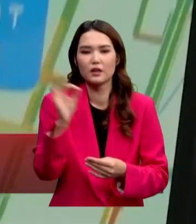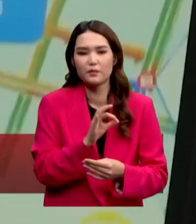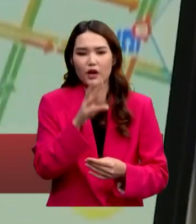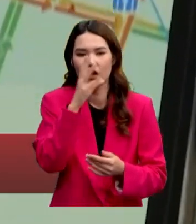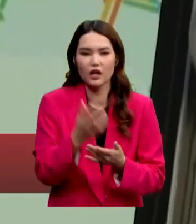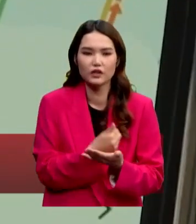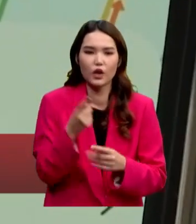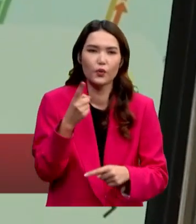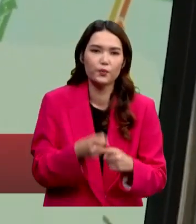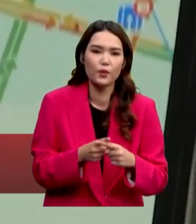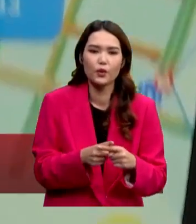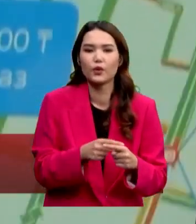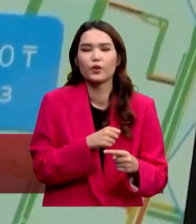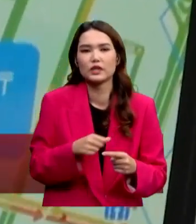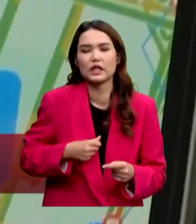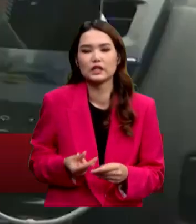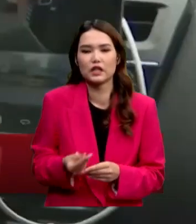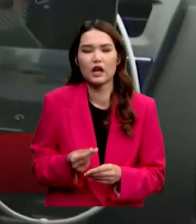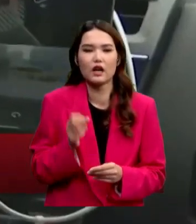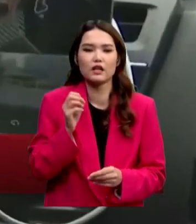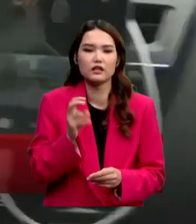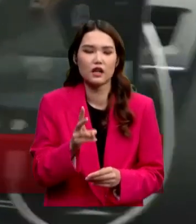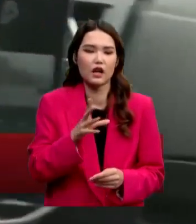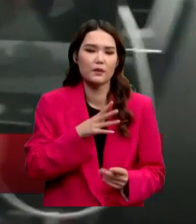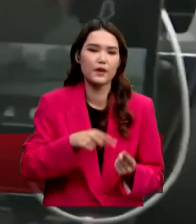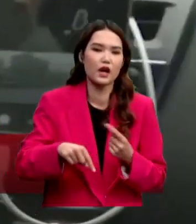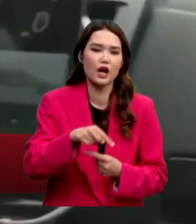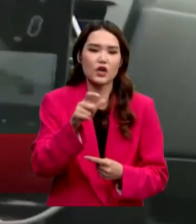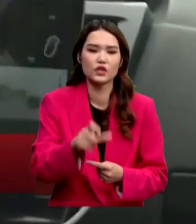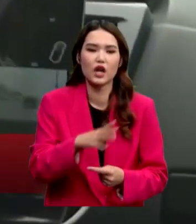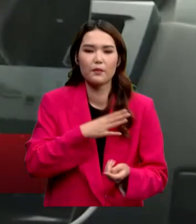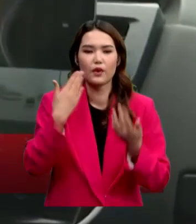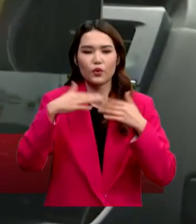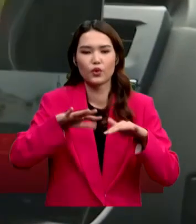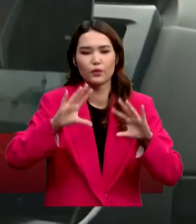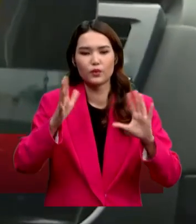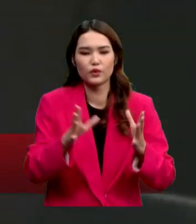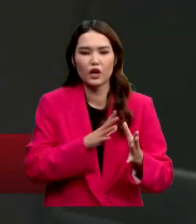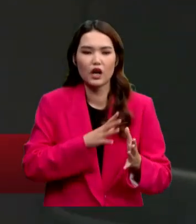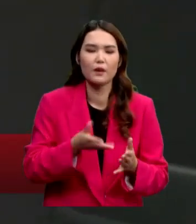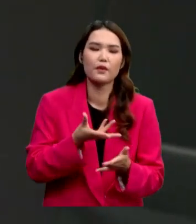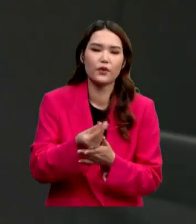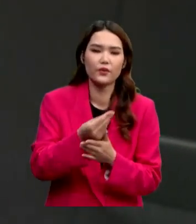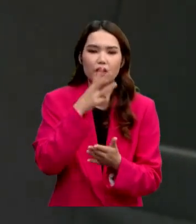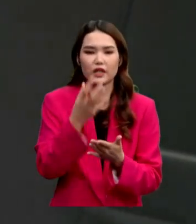дохода плюс социальные платежи, как индивидуальному предпринимателю. В любом случае лучше заплатить